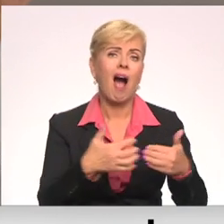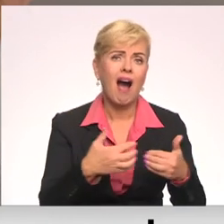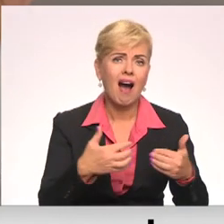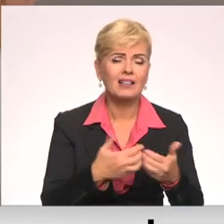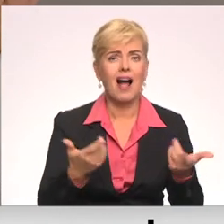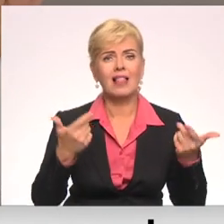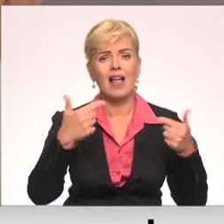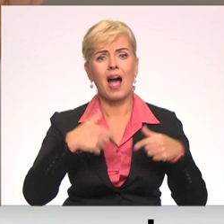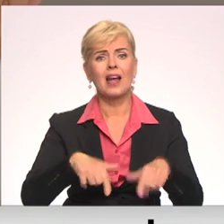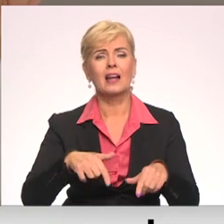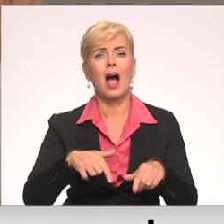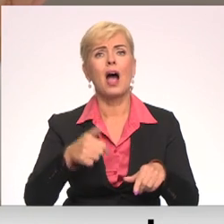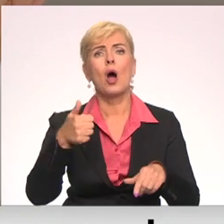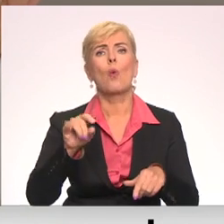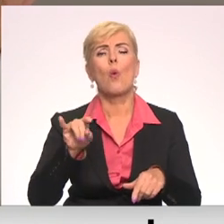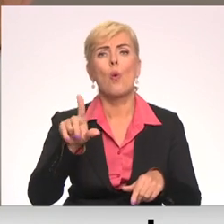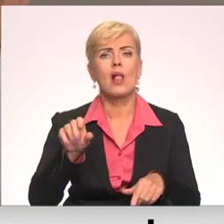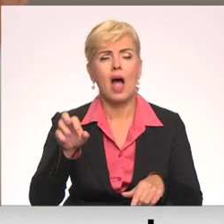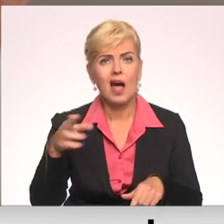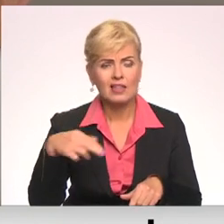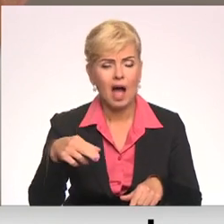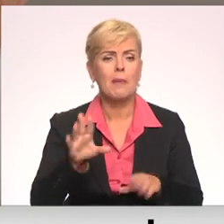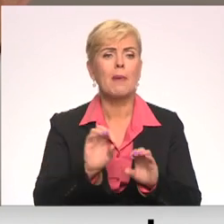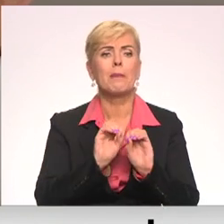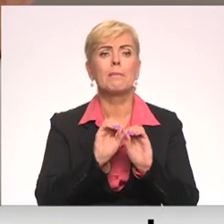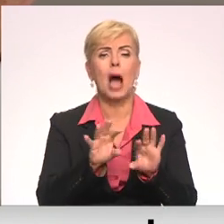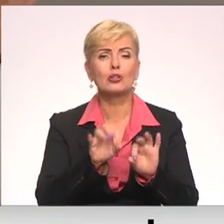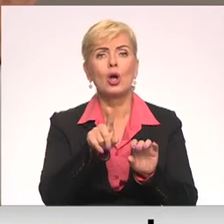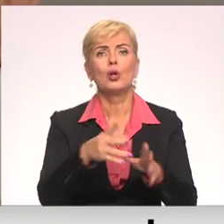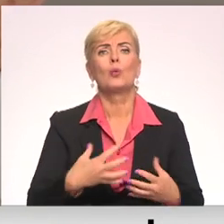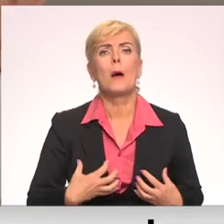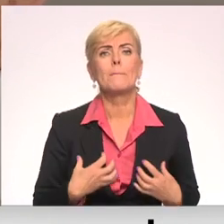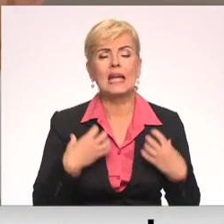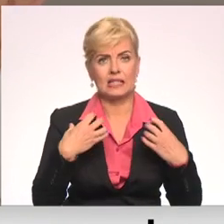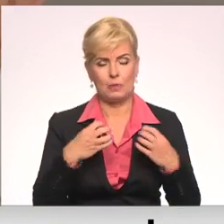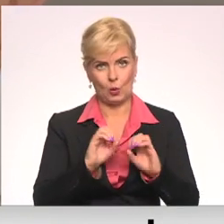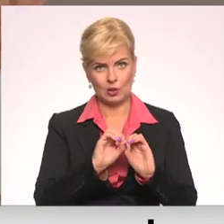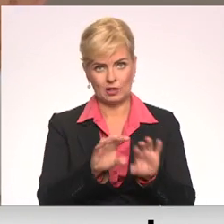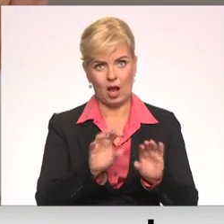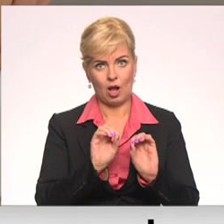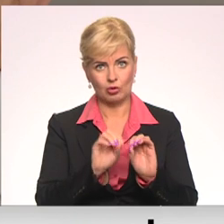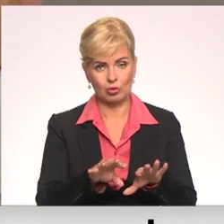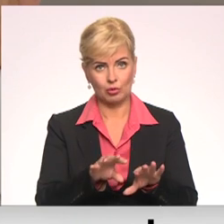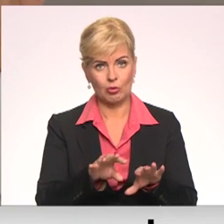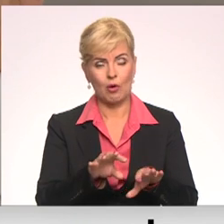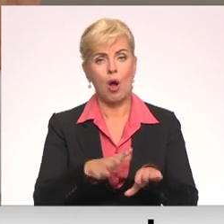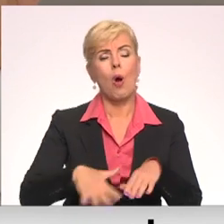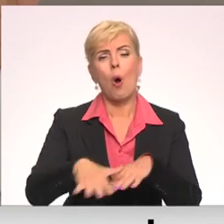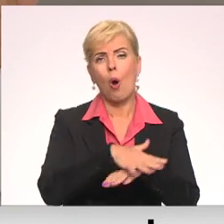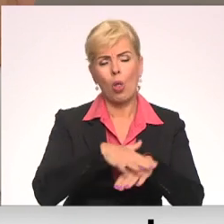gan gulagā. Gan pastāstīt to briesmīgo stāstu,